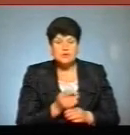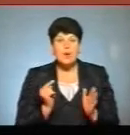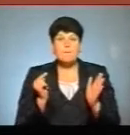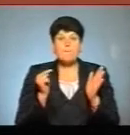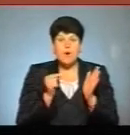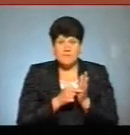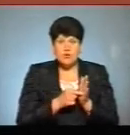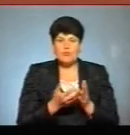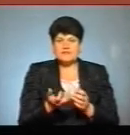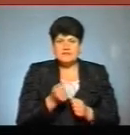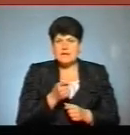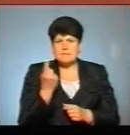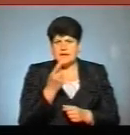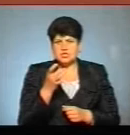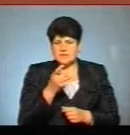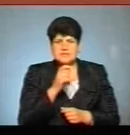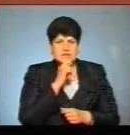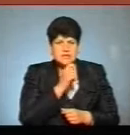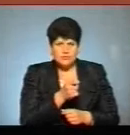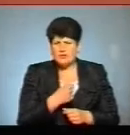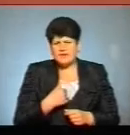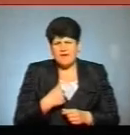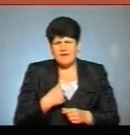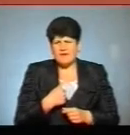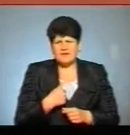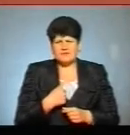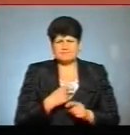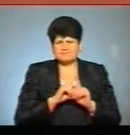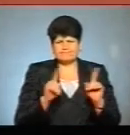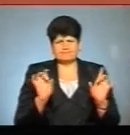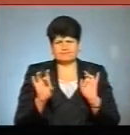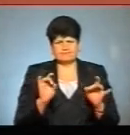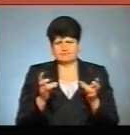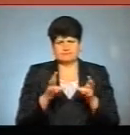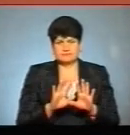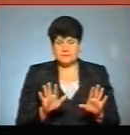мене взяли перше інтерв'ю. Я не публічна людина особливо, але